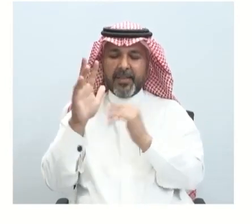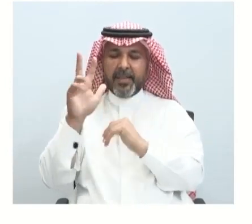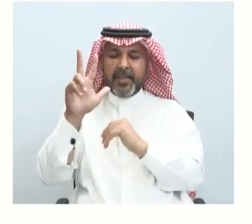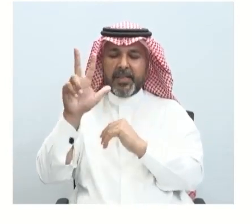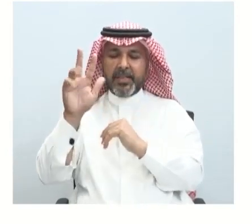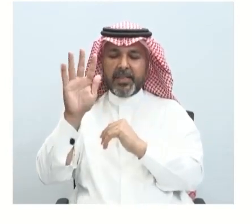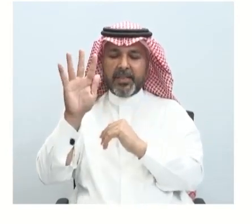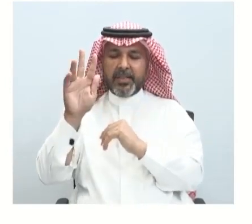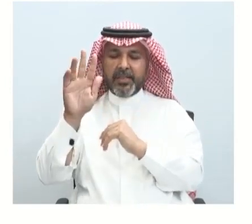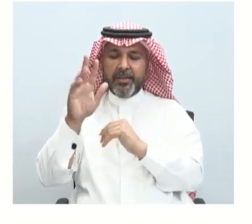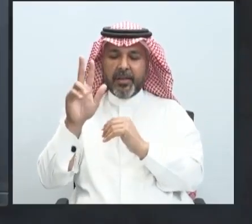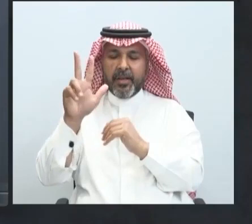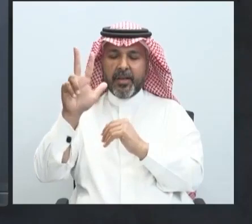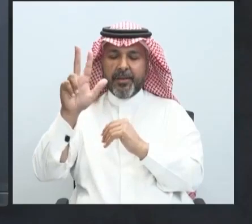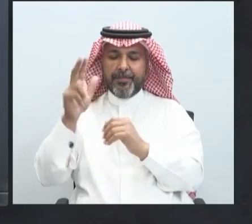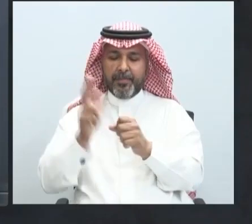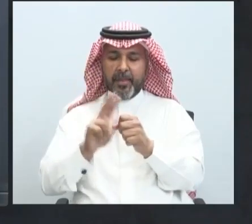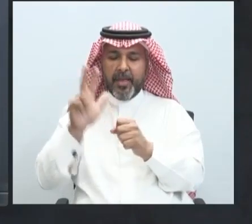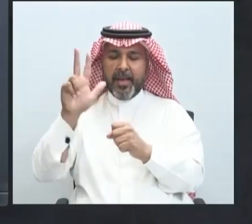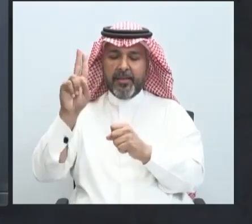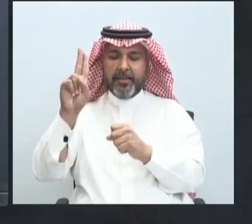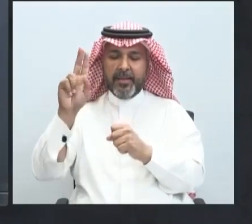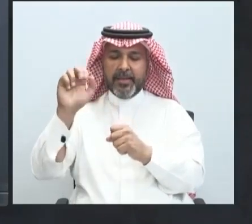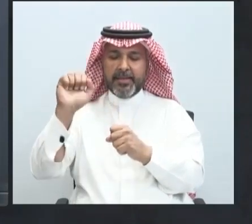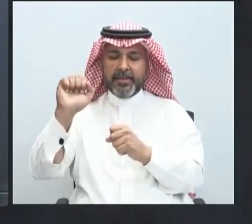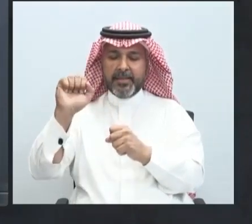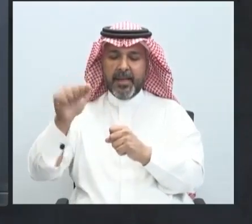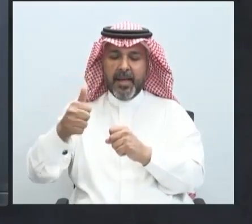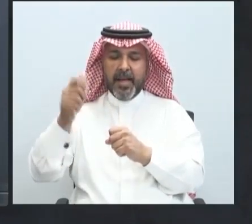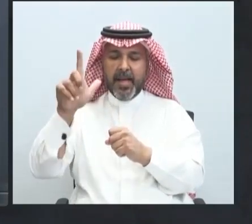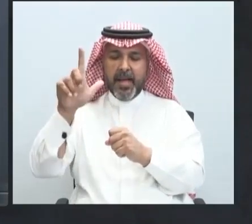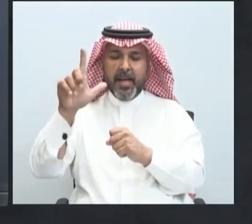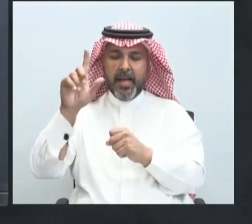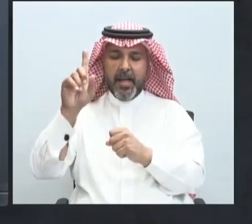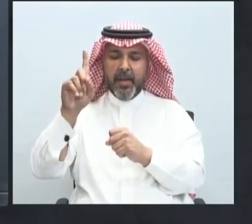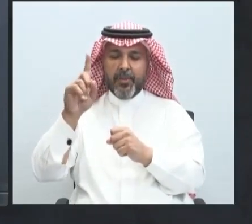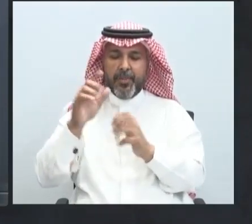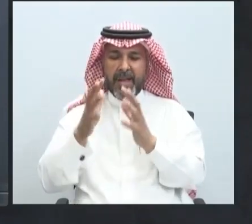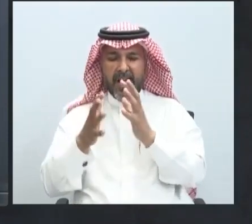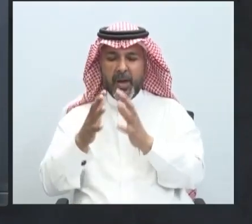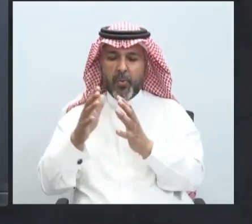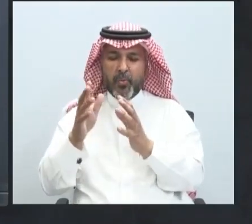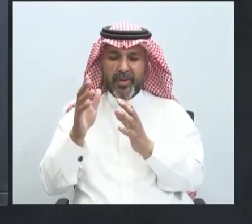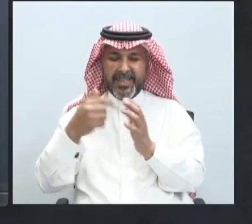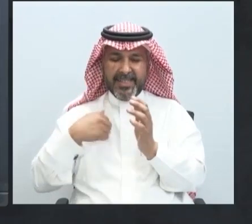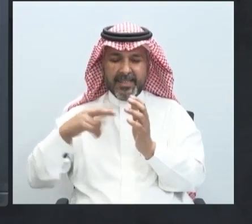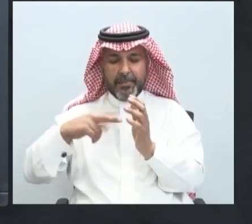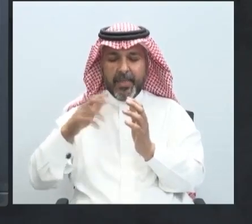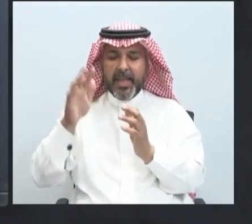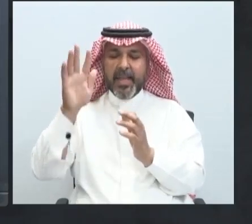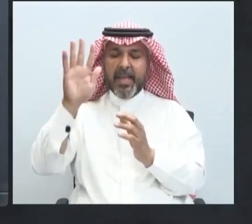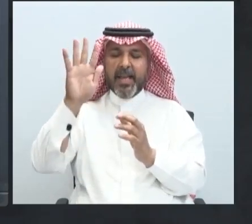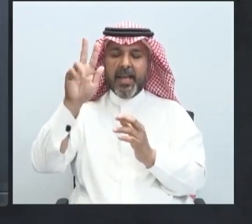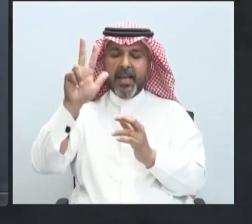التمهيدي هنالك خطوه مختلفه امر مختلف هذا كروموسوم متضاعف وهذا كروموسوم متضاعف ولكن سوف تحدث عمل نسميها